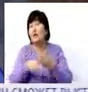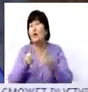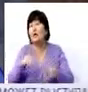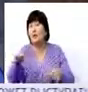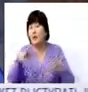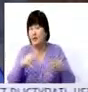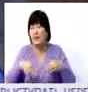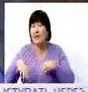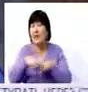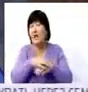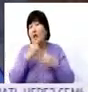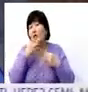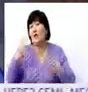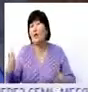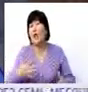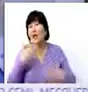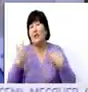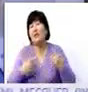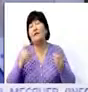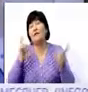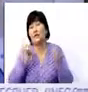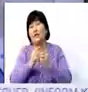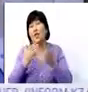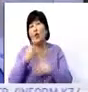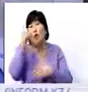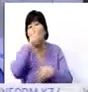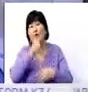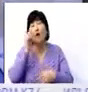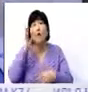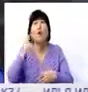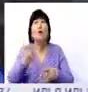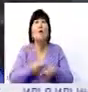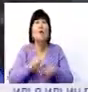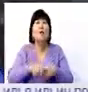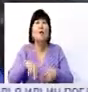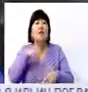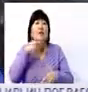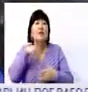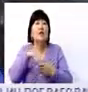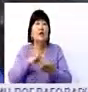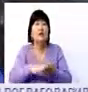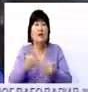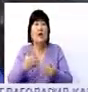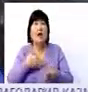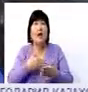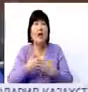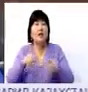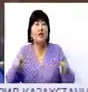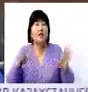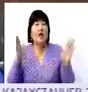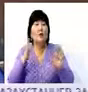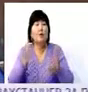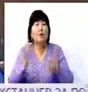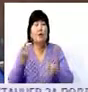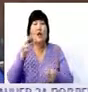они вместе с населением, с хорошим настроением встретили Новый год. Эпизоотическая ситуация требует внимания. Отмечена активизация природных